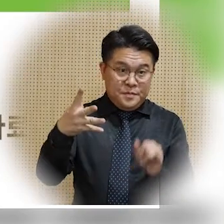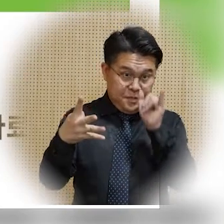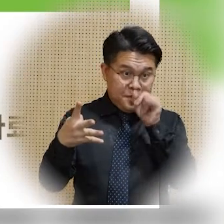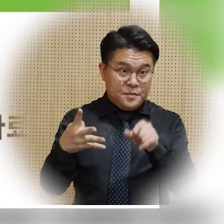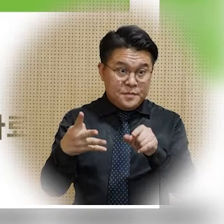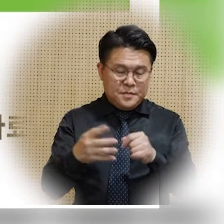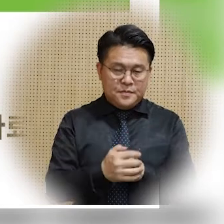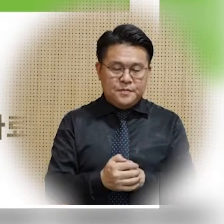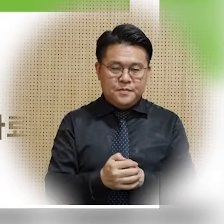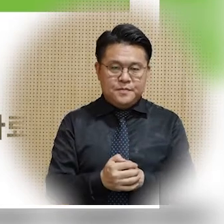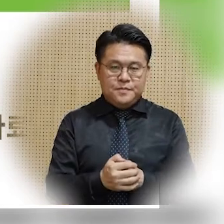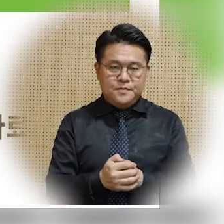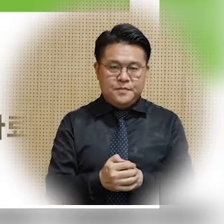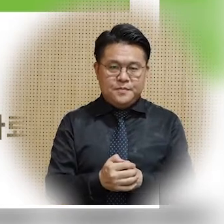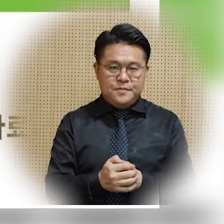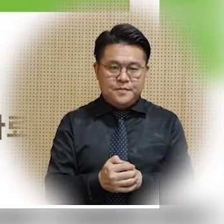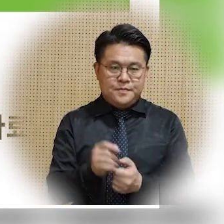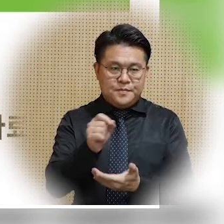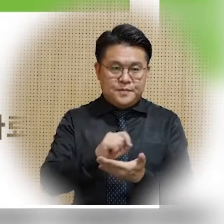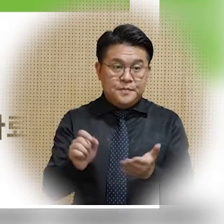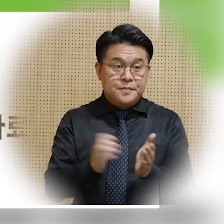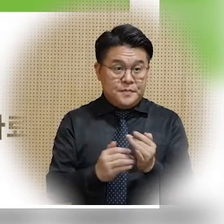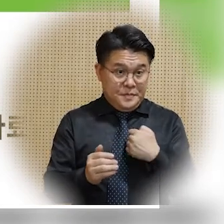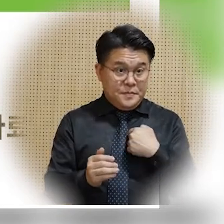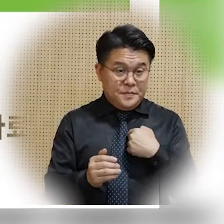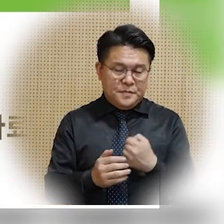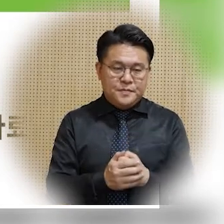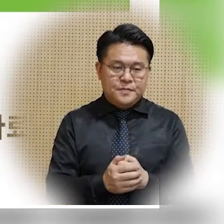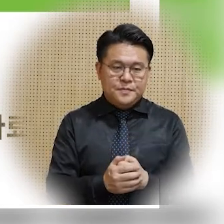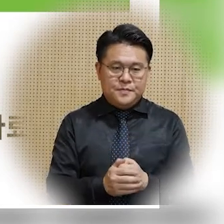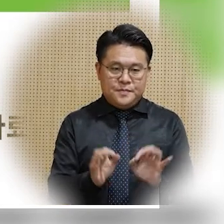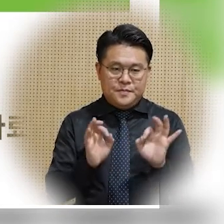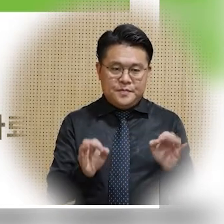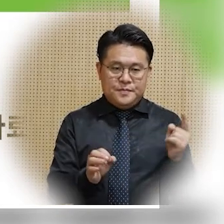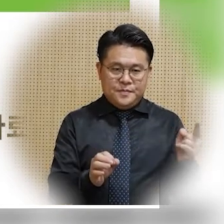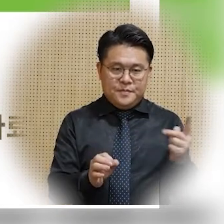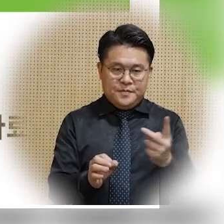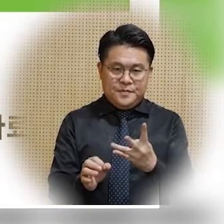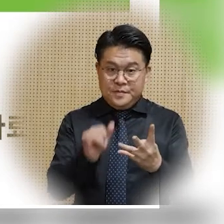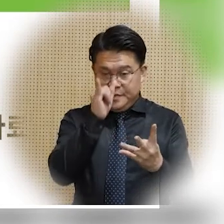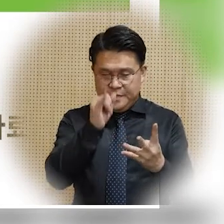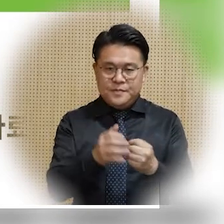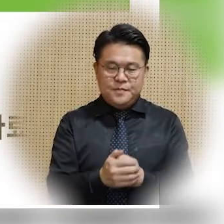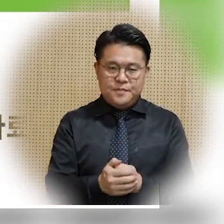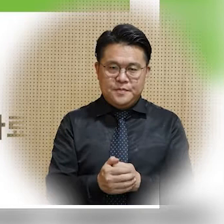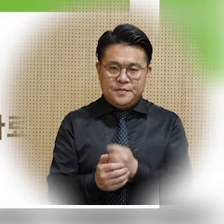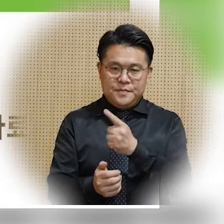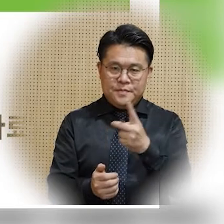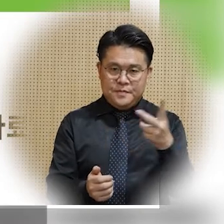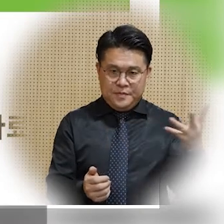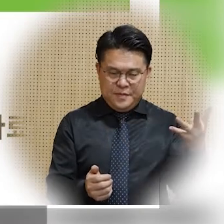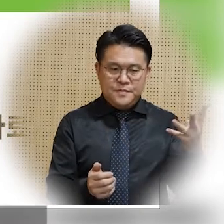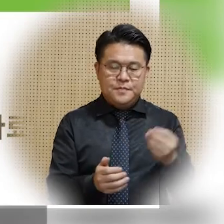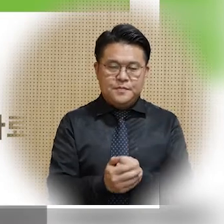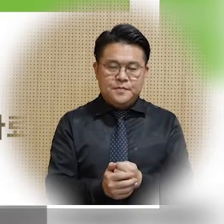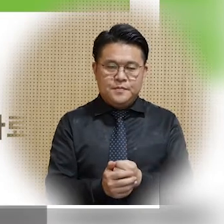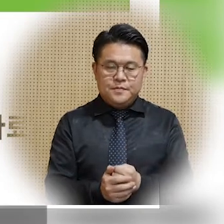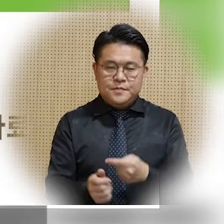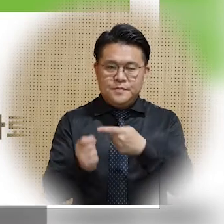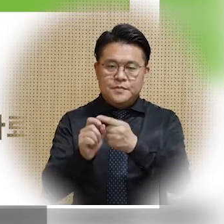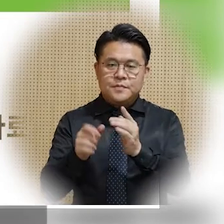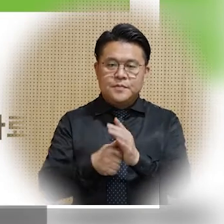제가 이제 좀 먼저 작성을 해봤습니다. 일단 1단계부터 4단계까지 이제 나와 있고요. 자,